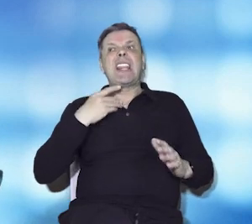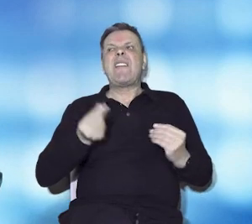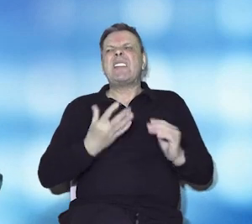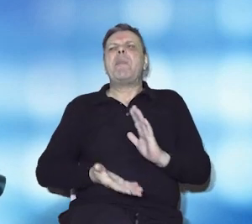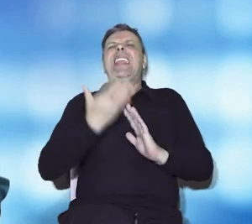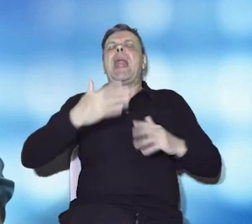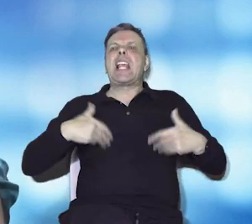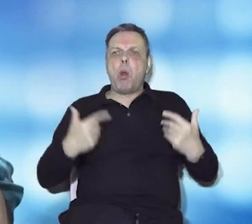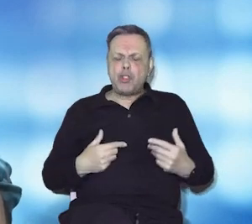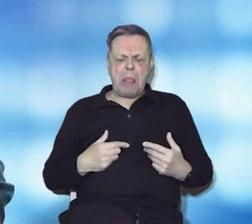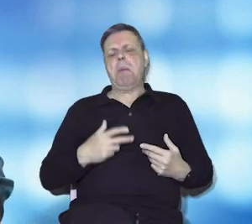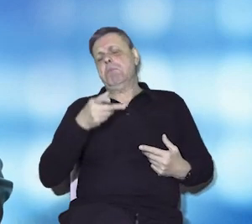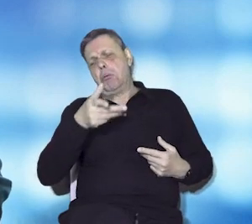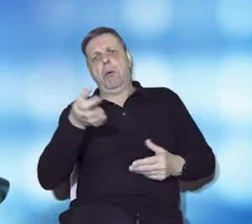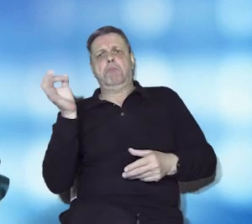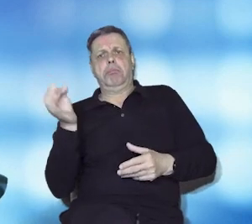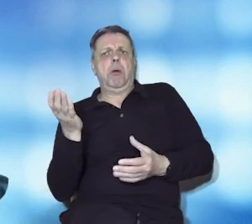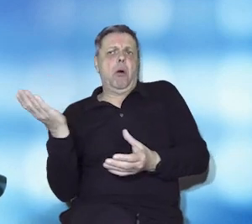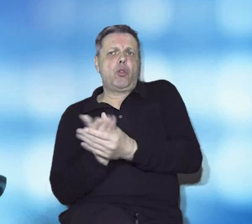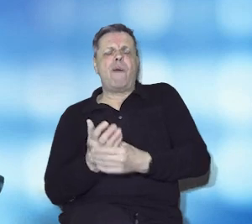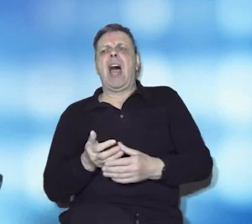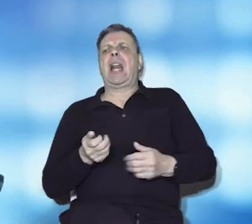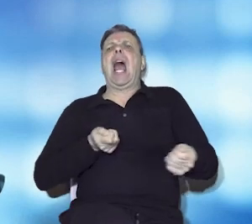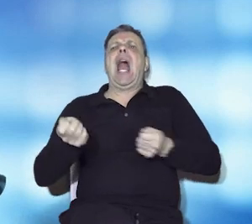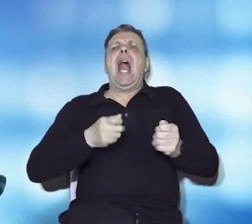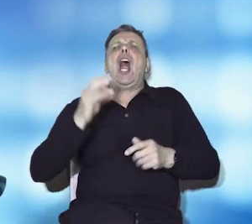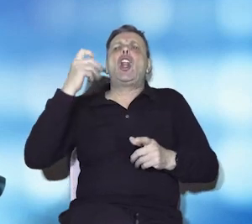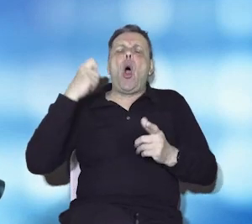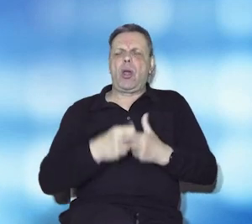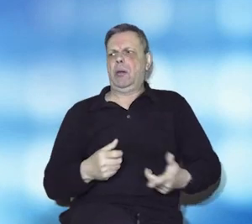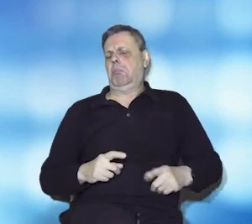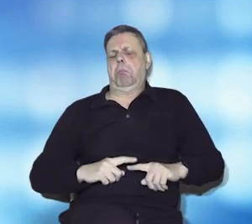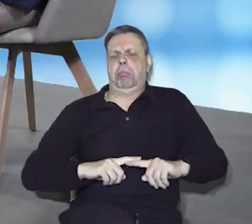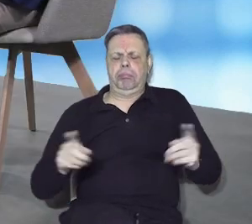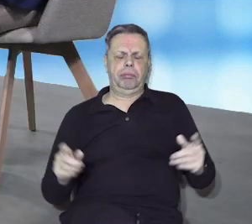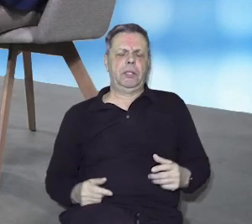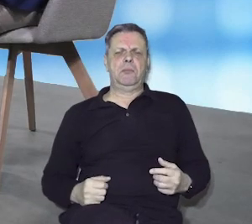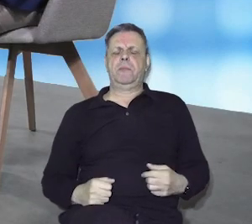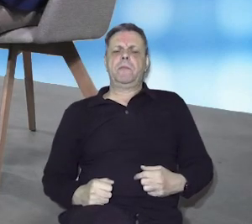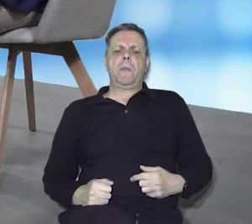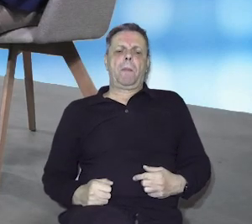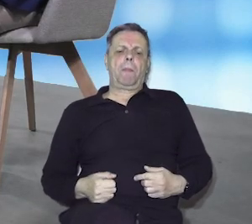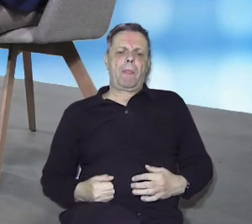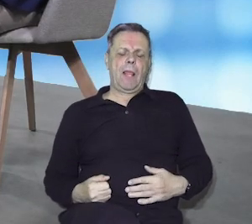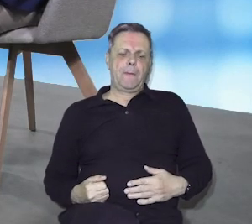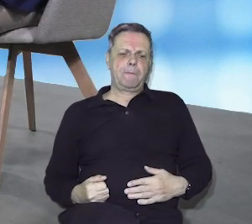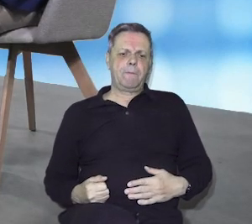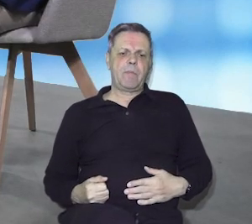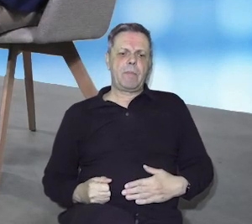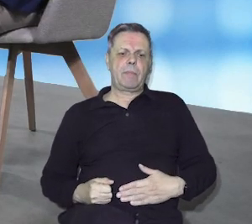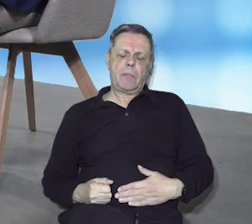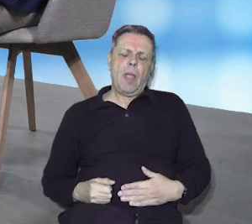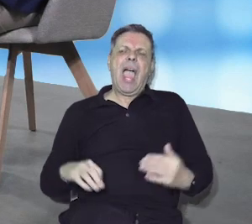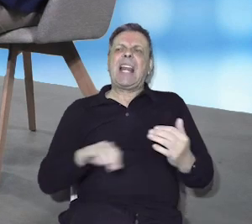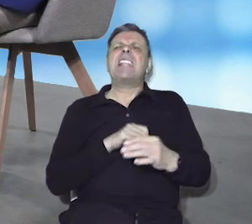naprimer, vježbate u teretani, na primjer, to žešće nešto da, brutalno. Da, da, naravno, to treba nekako... sve pucati. Da, da, ja mislim da.